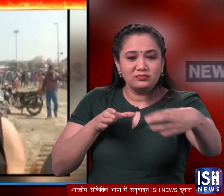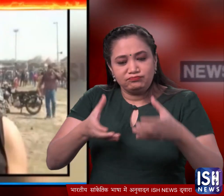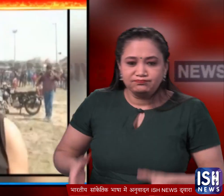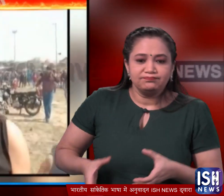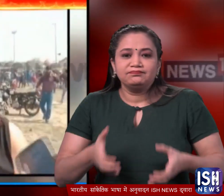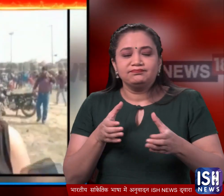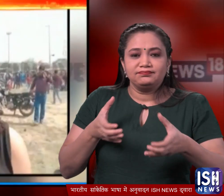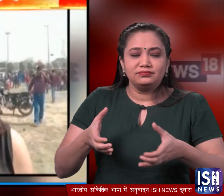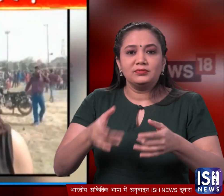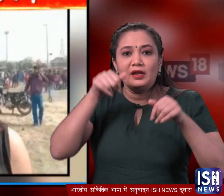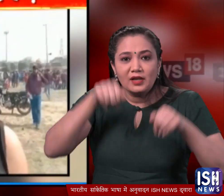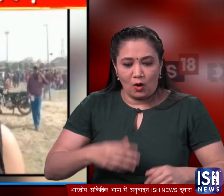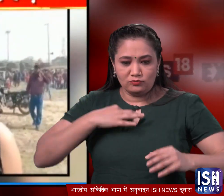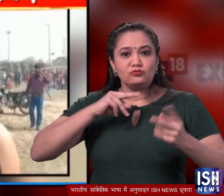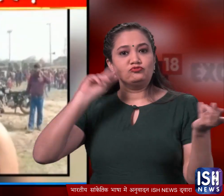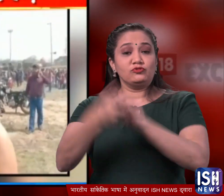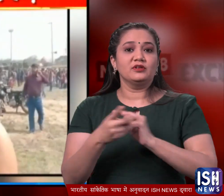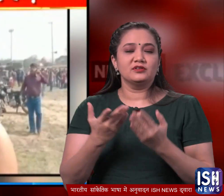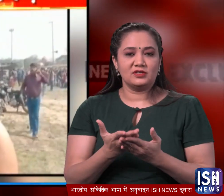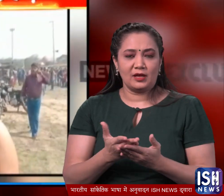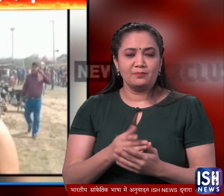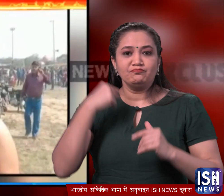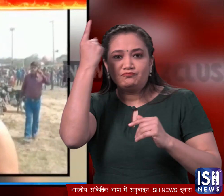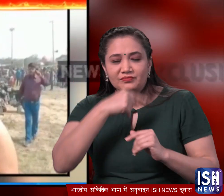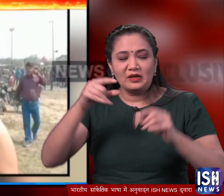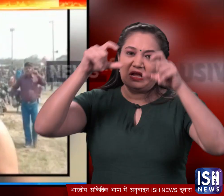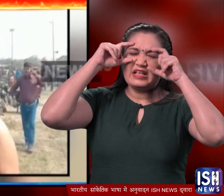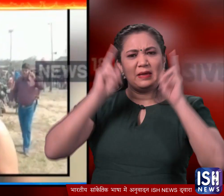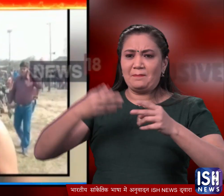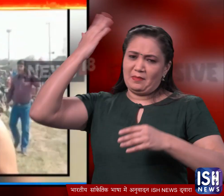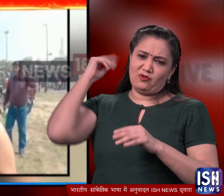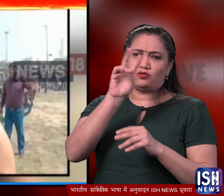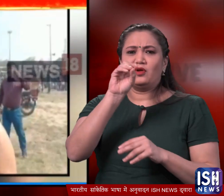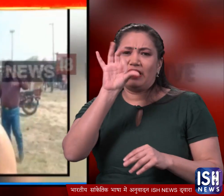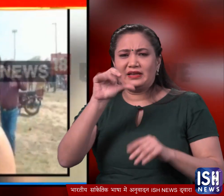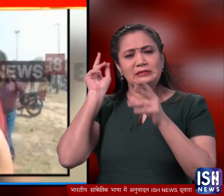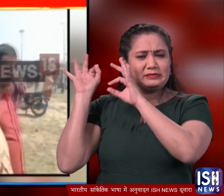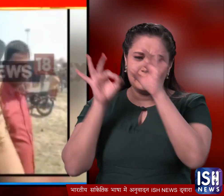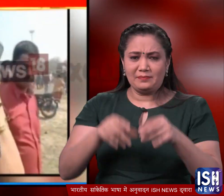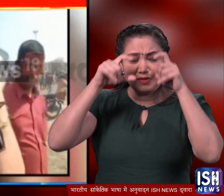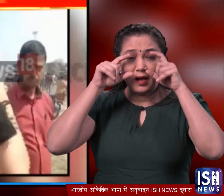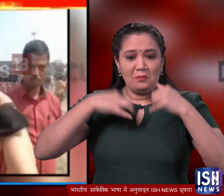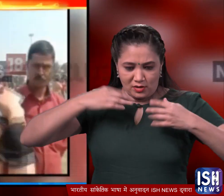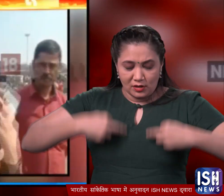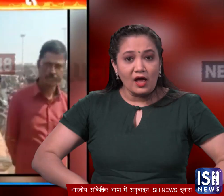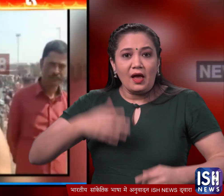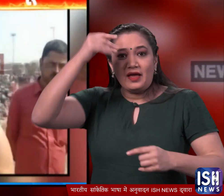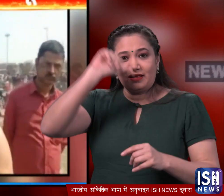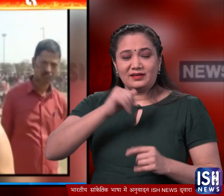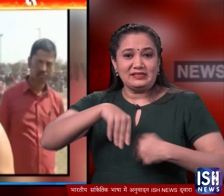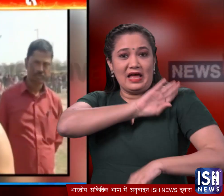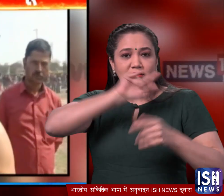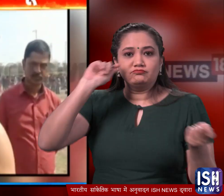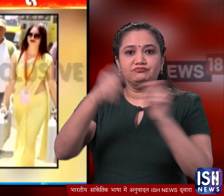बूथ के लिए रवाना हुई, लेकिन इस बार उनका लुक बदल गया। उनके चेहरे पर सनग्लासेस तो पिछली बार की तरह ही दिखे, लेकिन पोशाक इंडियन